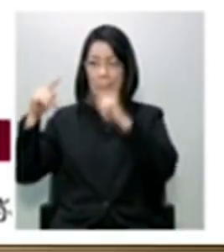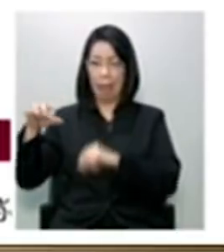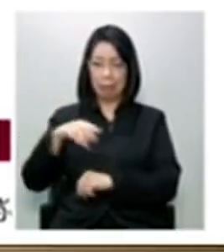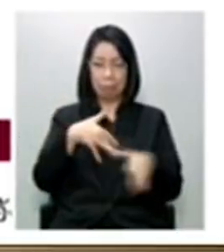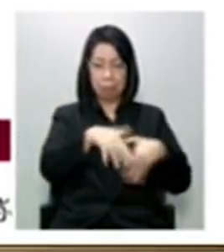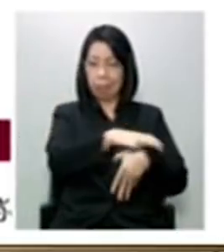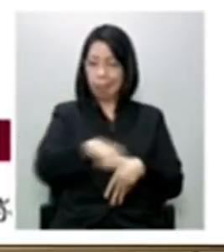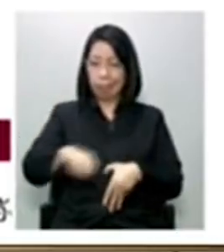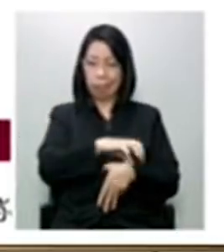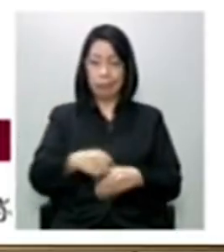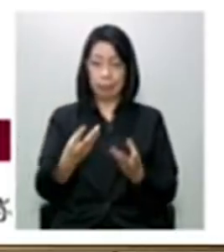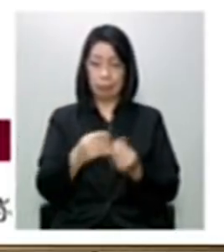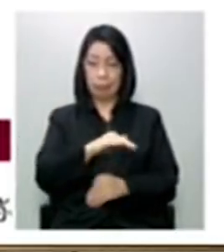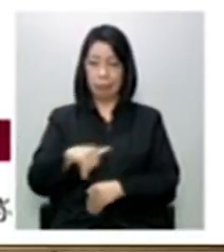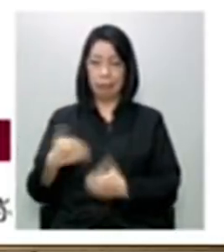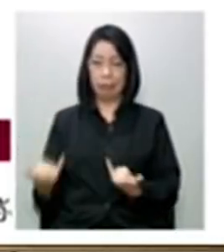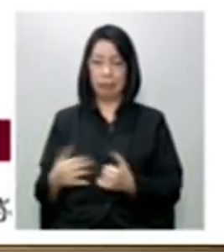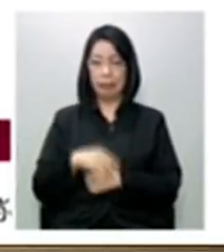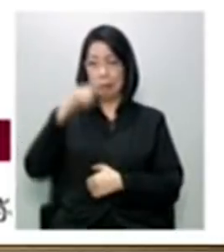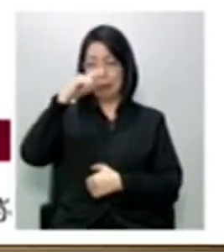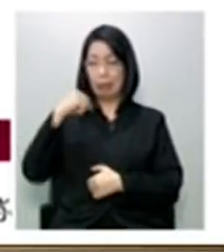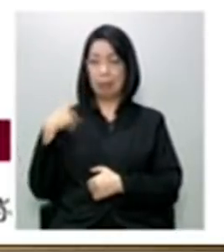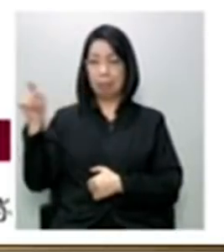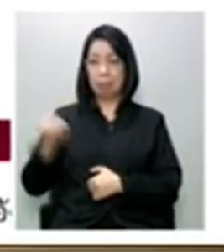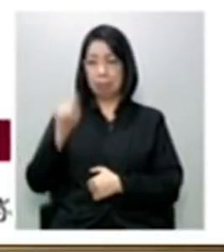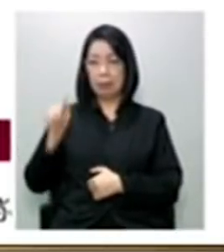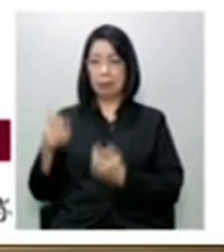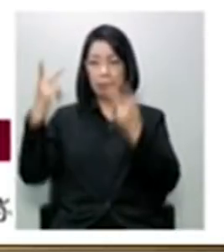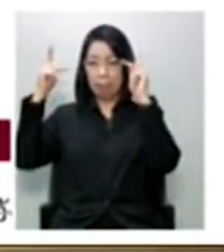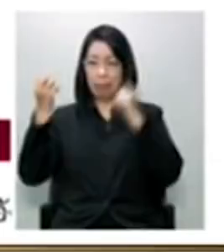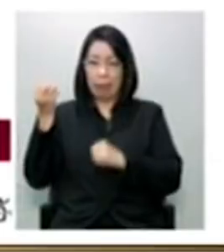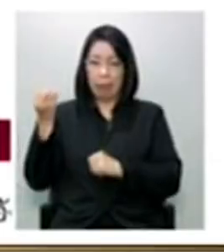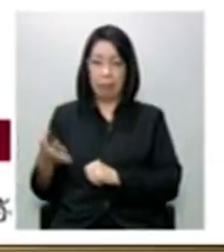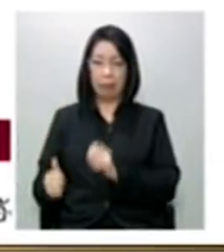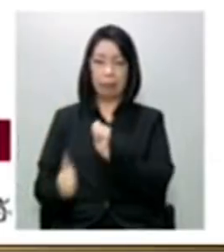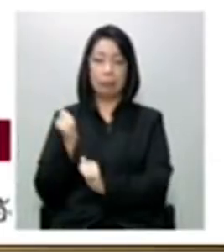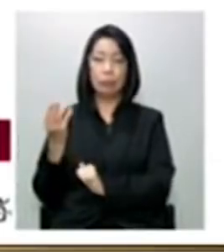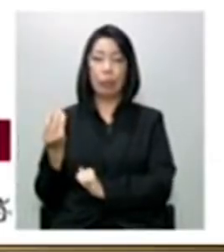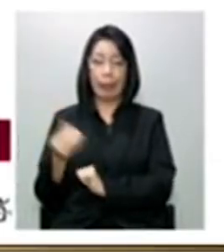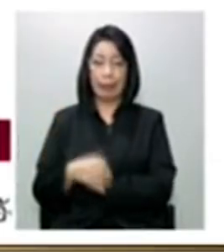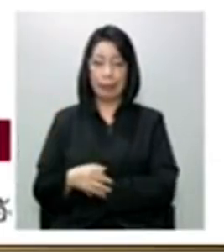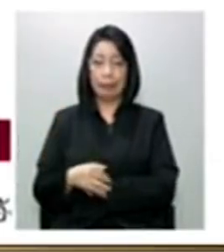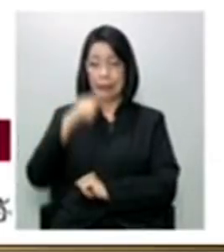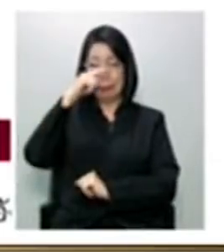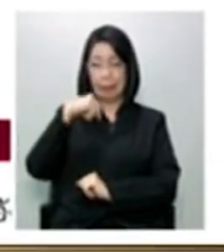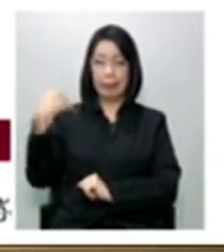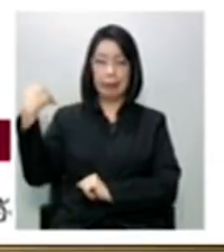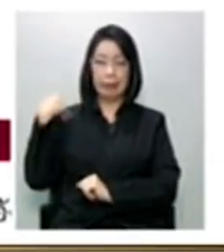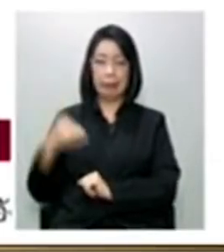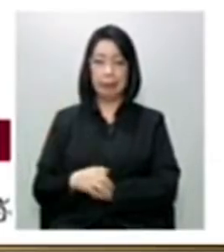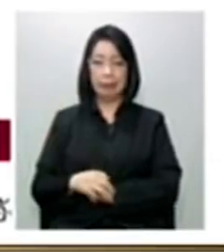ไทยมีสัดส่วนที่ดินในประเทศที่มากเกินไปหรือไม่คำตอบอยู่ในสไลด์นี้ครับทุกวันนี้รัฐไทย